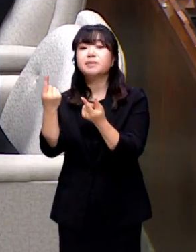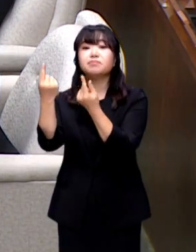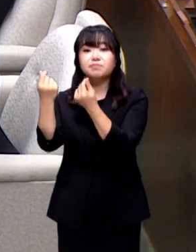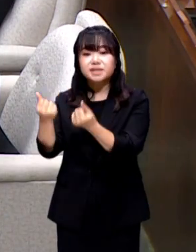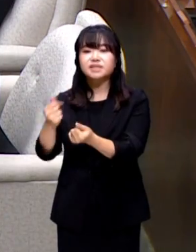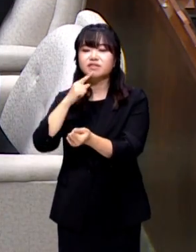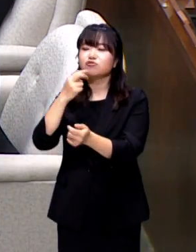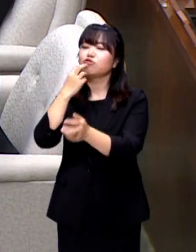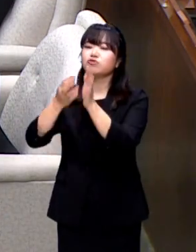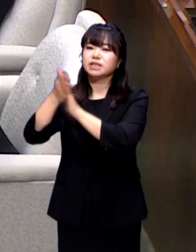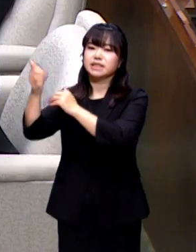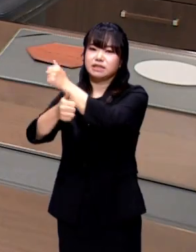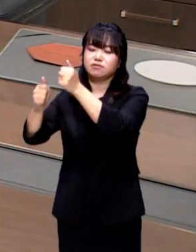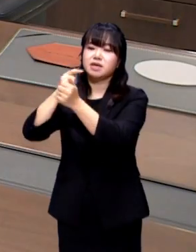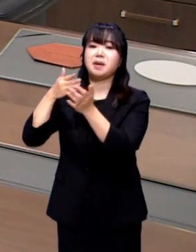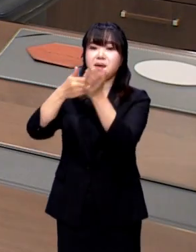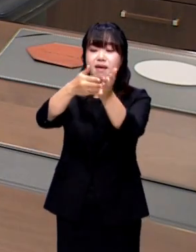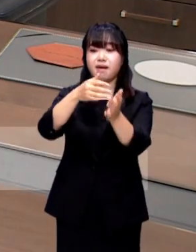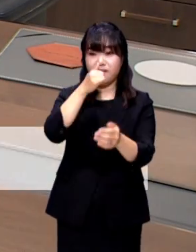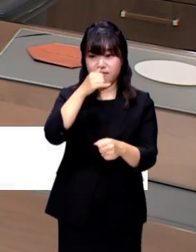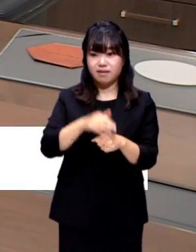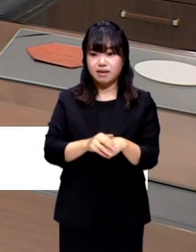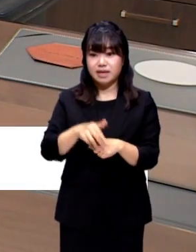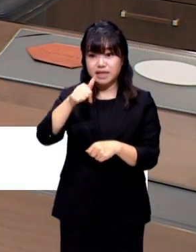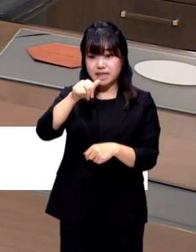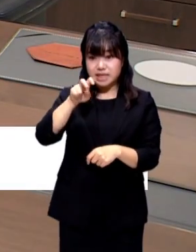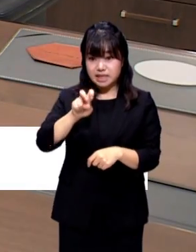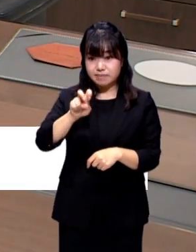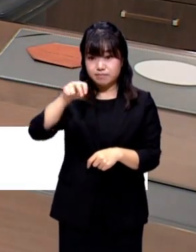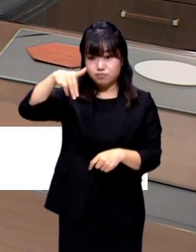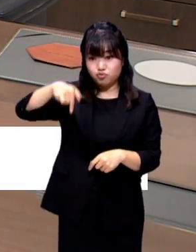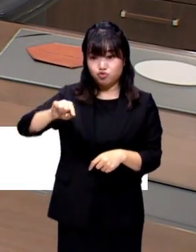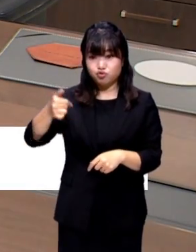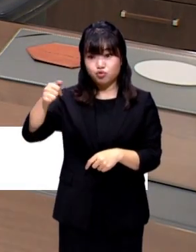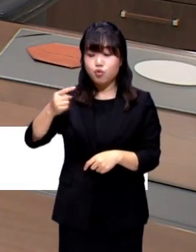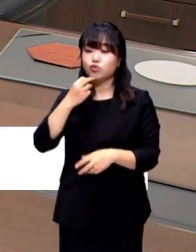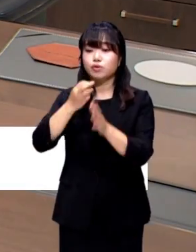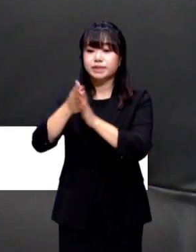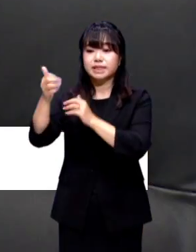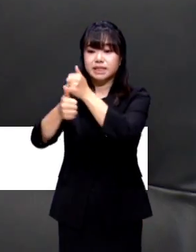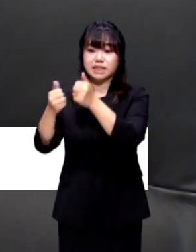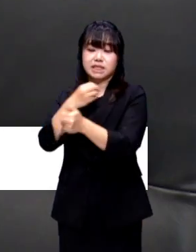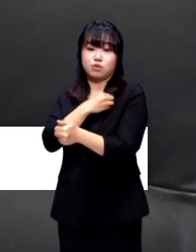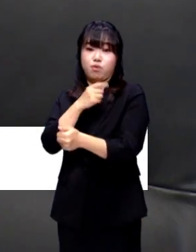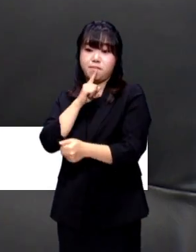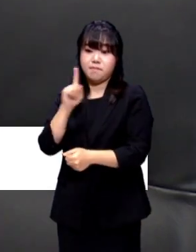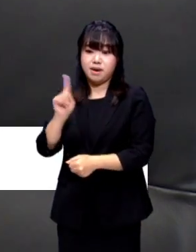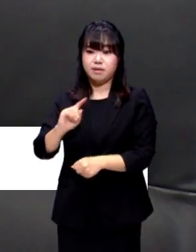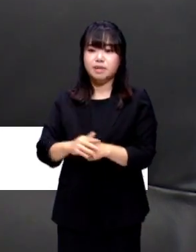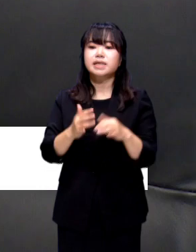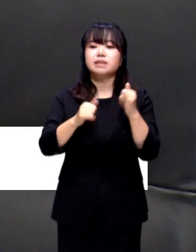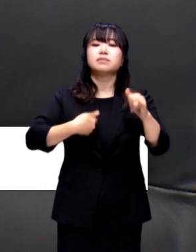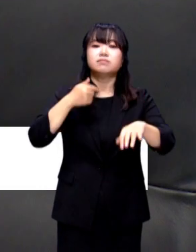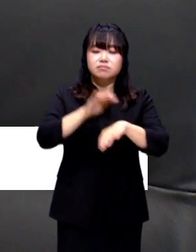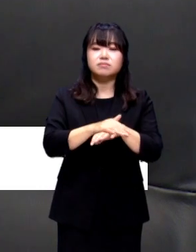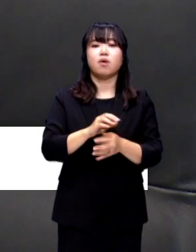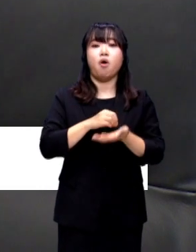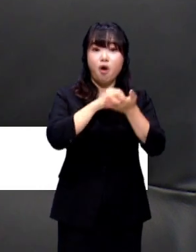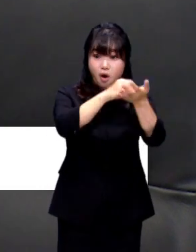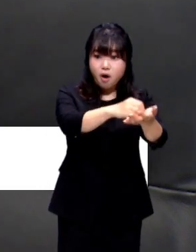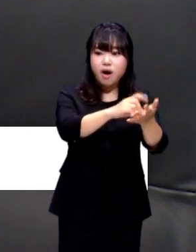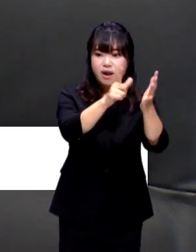서울시의회에서 발의됐습니다. 김충곤 서울시의원이 발의했는데 시민들이 자발적으로 모인 행사도 옥외